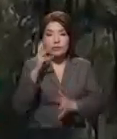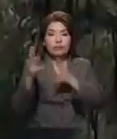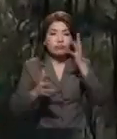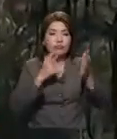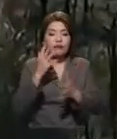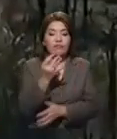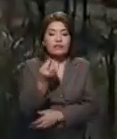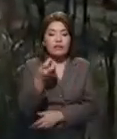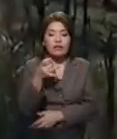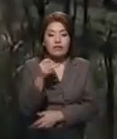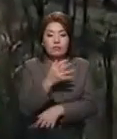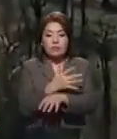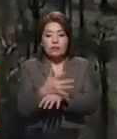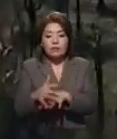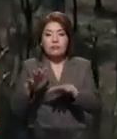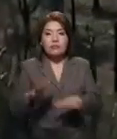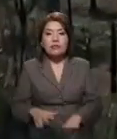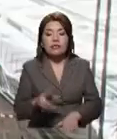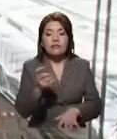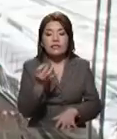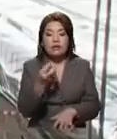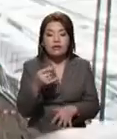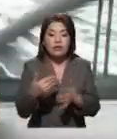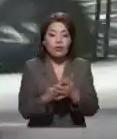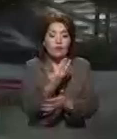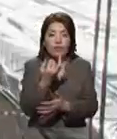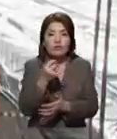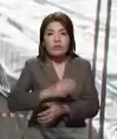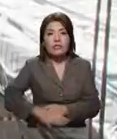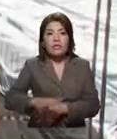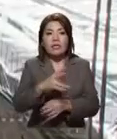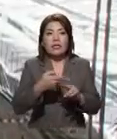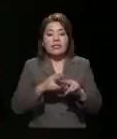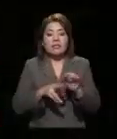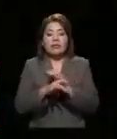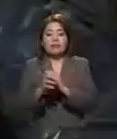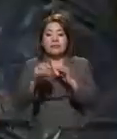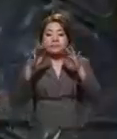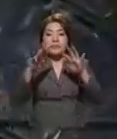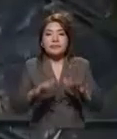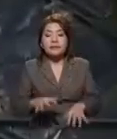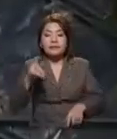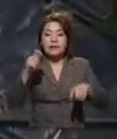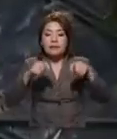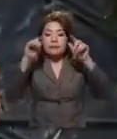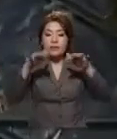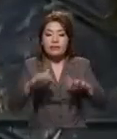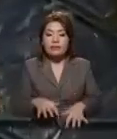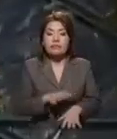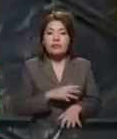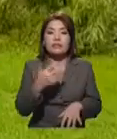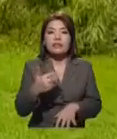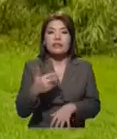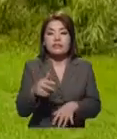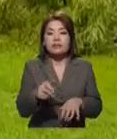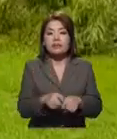Австралии. Сразу несколько штатов, Квинсленд, Викторию и Новый Южный Уэльс, накрыло ураганным ветром и проливным дождем. Порывы ветра достигали 30 метров в секунду